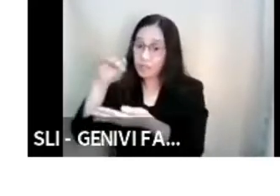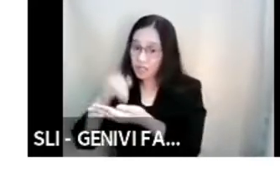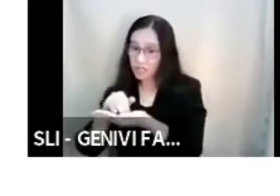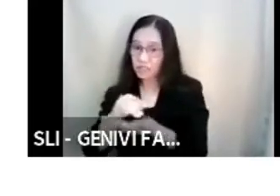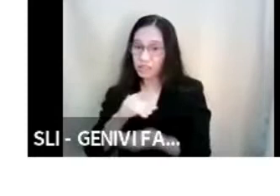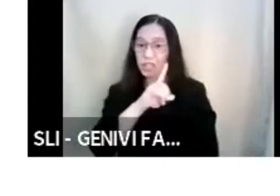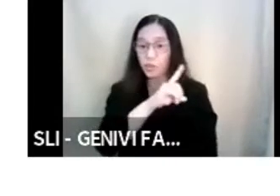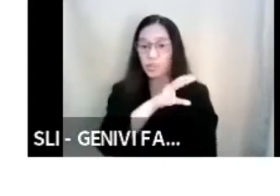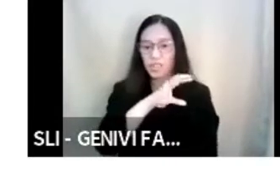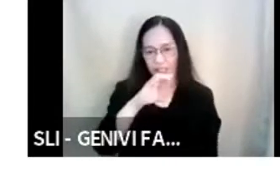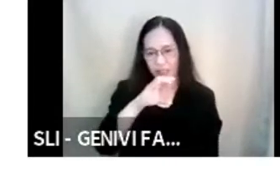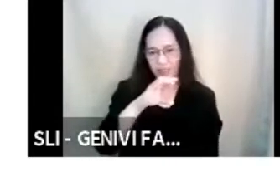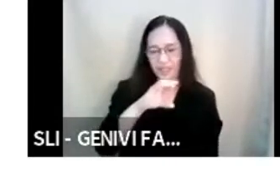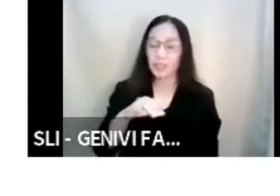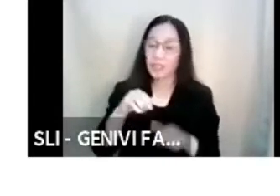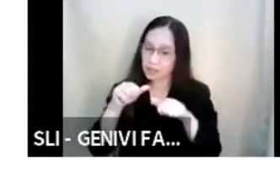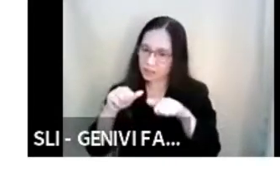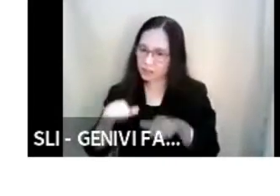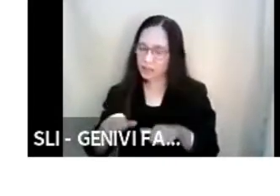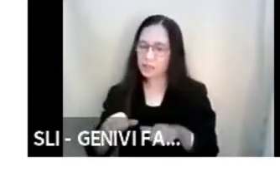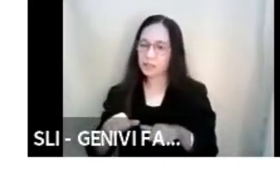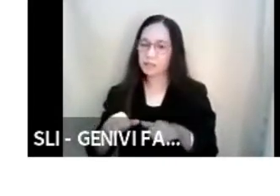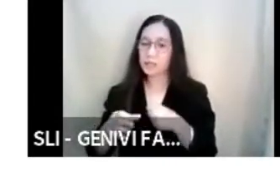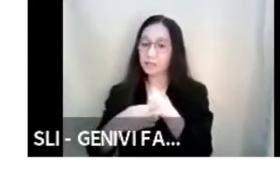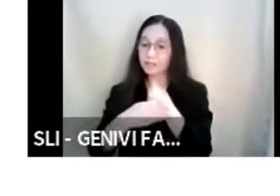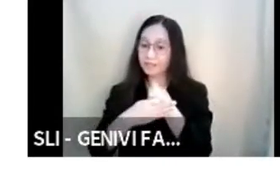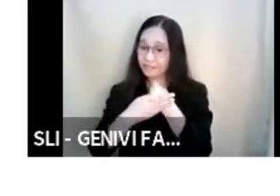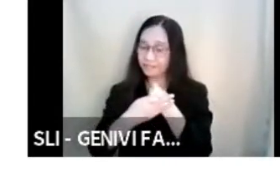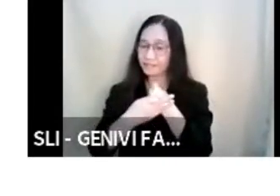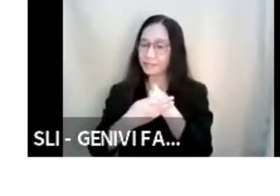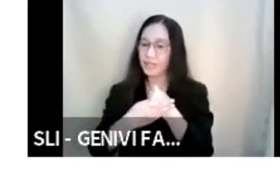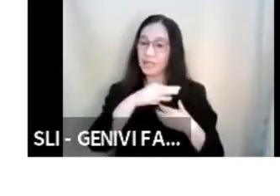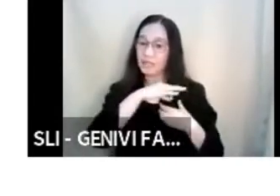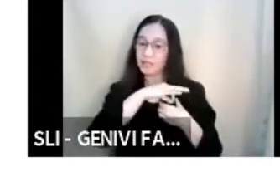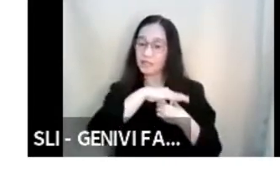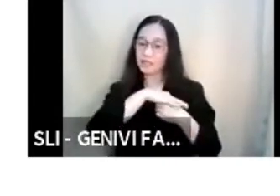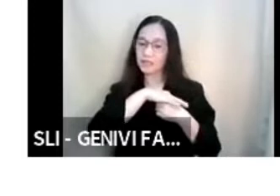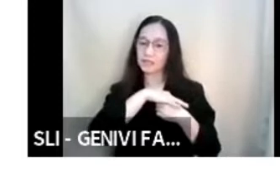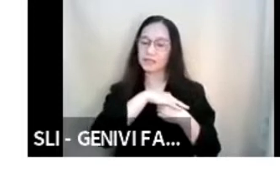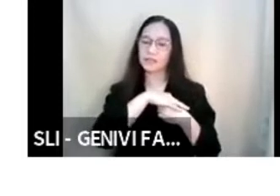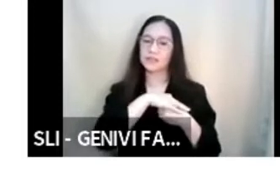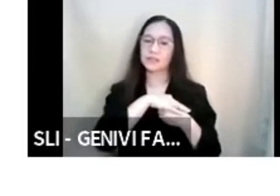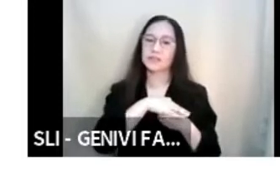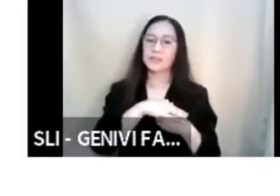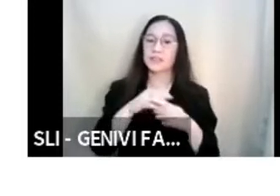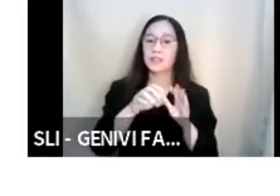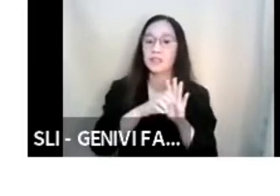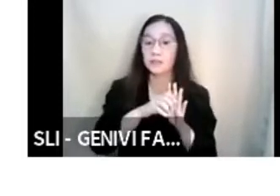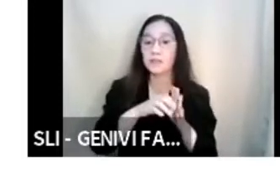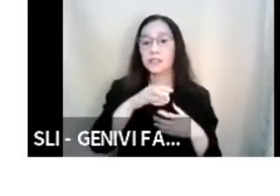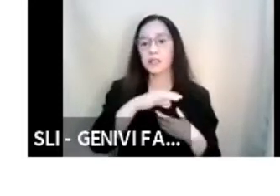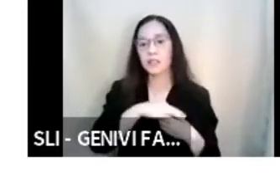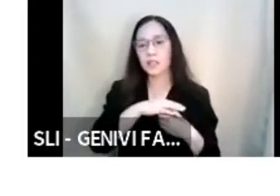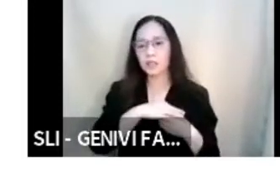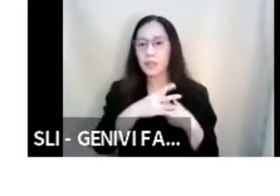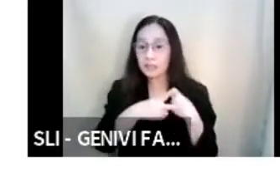100 pesos? Kaya niya bang i-safe keep yung kanyang sweldo? Halimbawa, sumweldo siya. Kaya niya bang i-safe